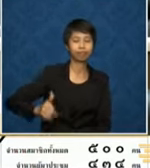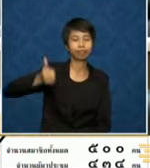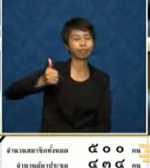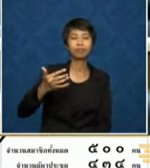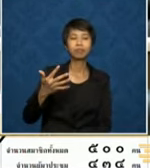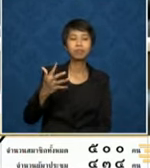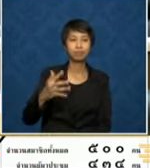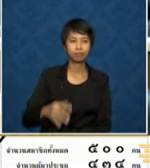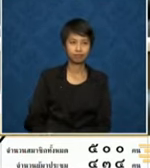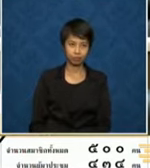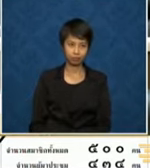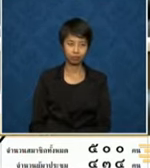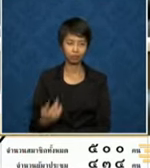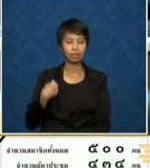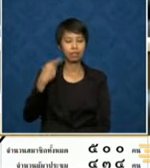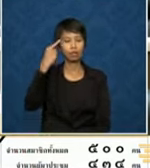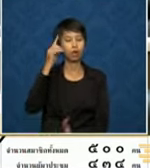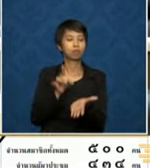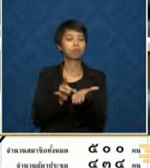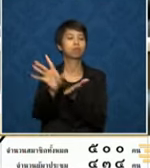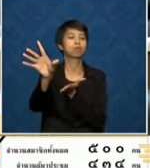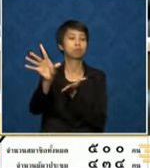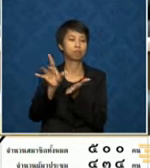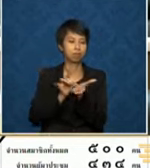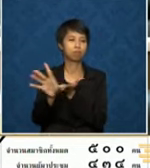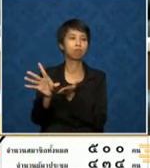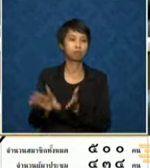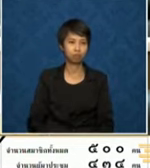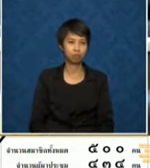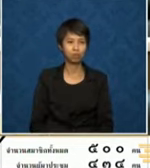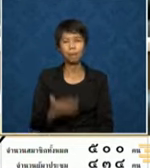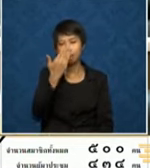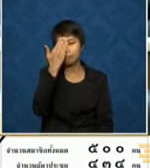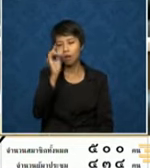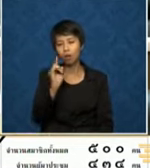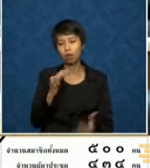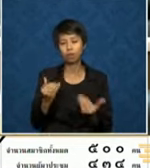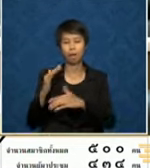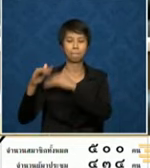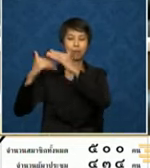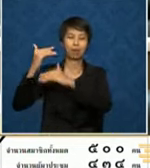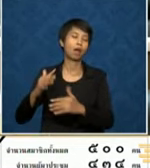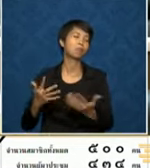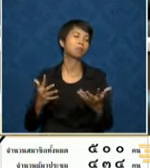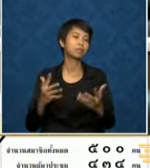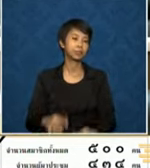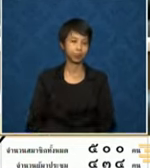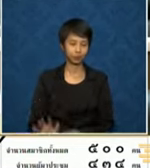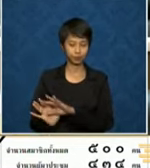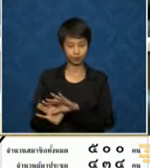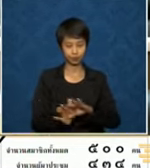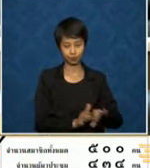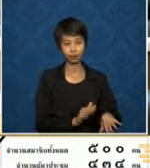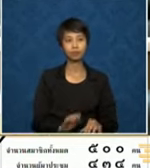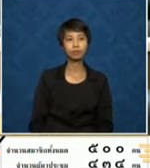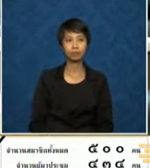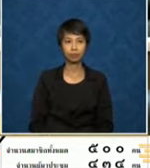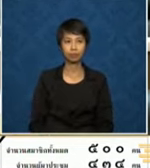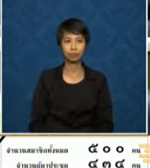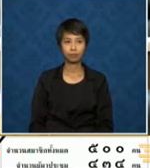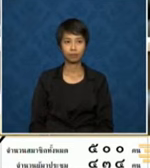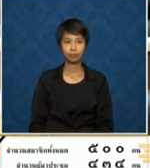งต้องมีการรีทายหรือให้ออกไปครับท่านประธานครับเพราะว่าไม่พัฒนาตัวเองในส่วนต่อไปครับเป็นเรื่อง